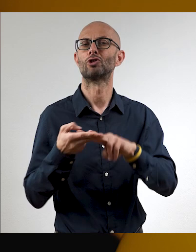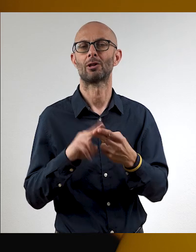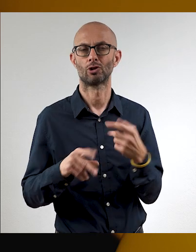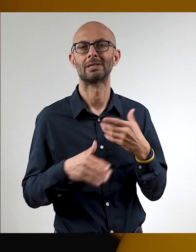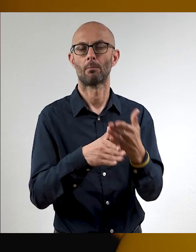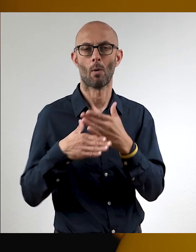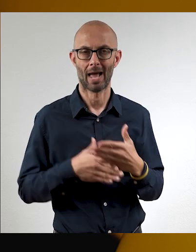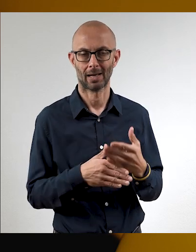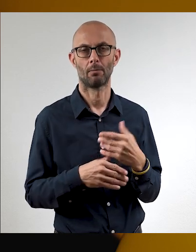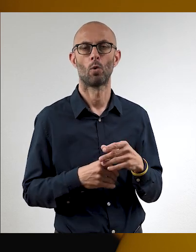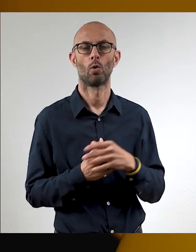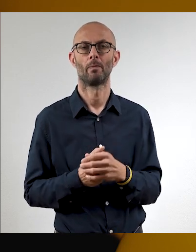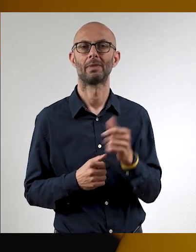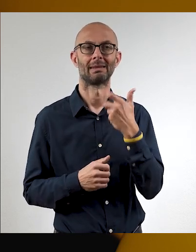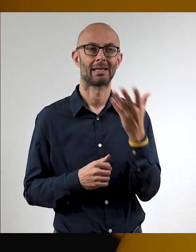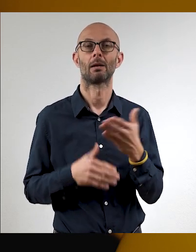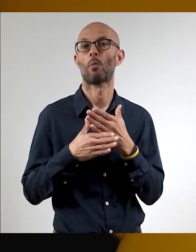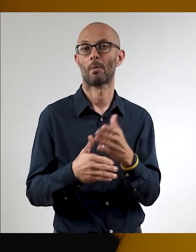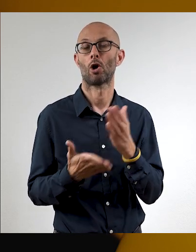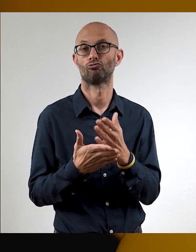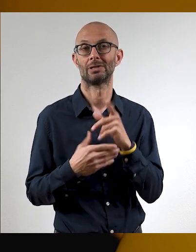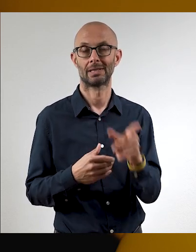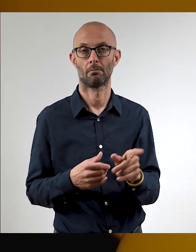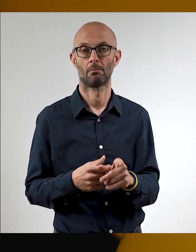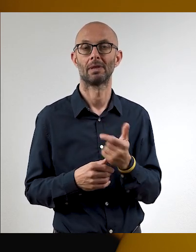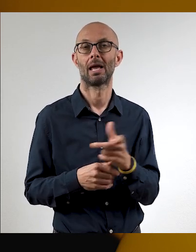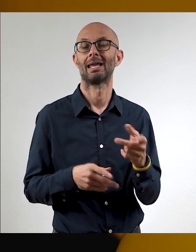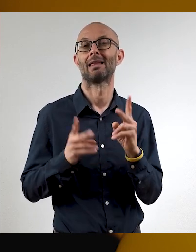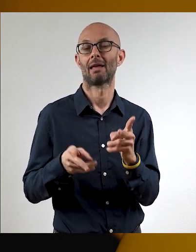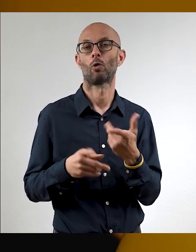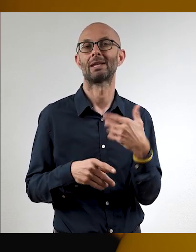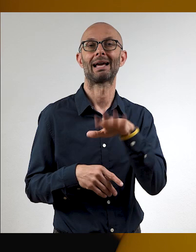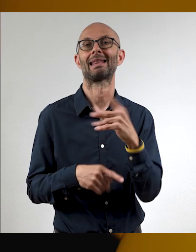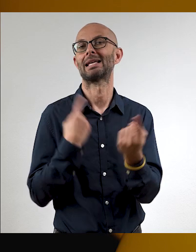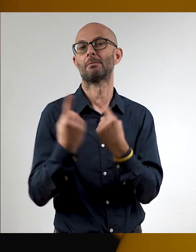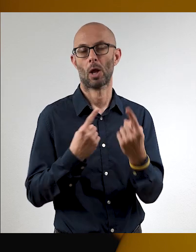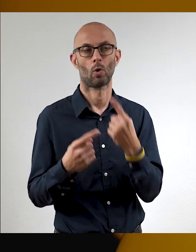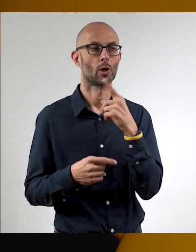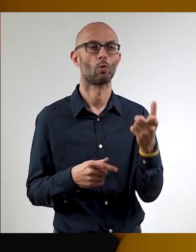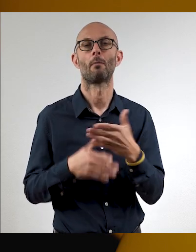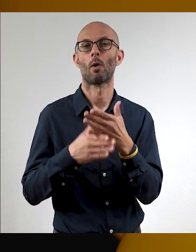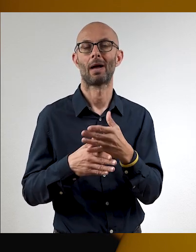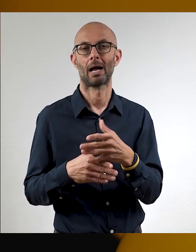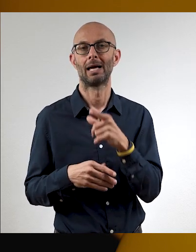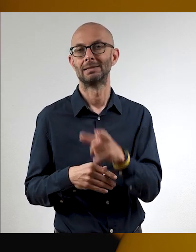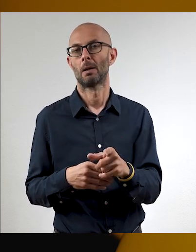načine pomagamo. En pomaga že s tem, da je na voljo, da gre na sprehod. Nekdo pomaga s